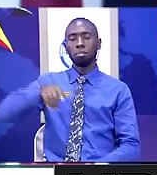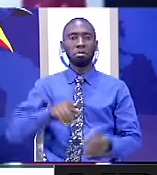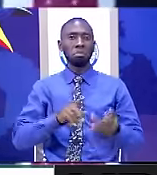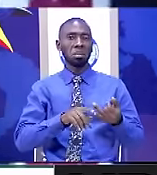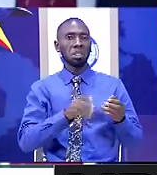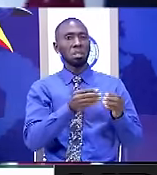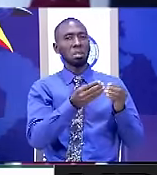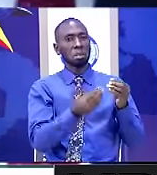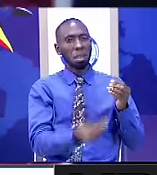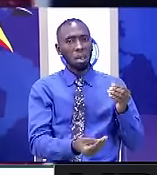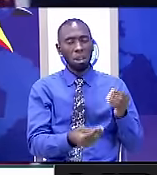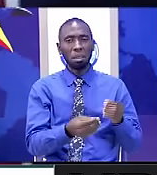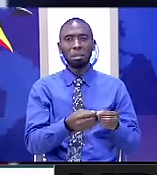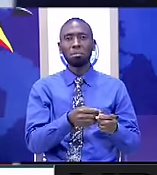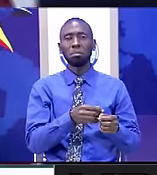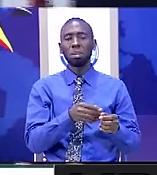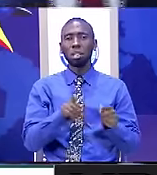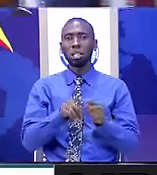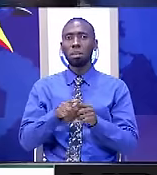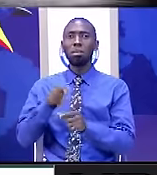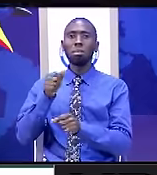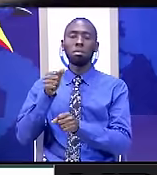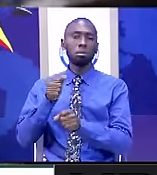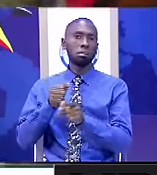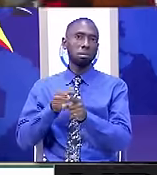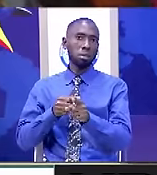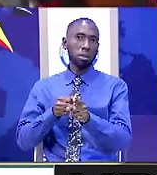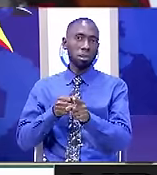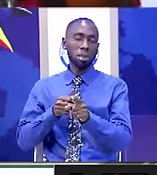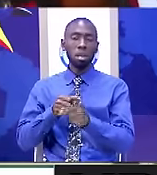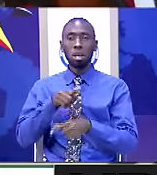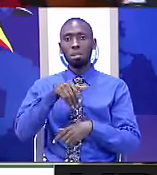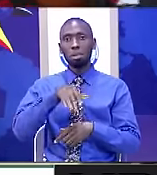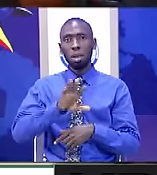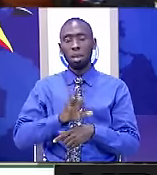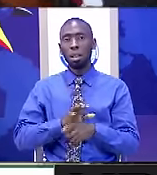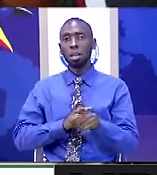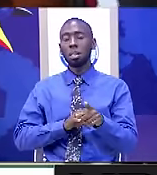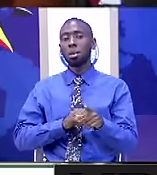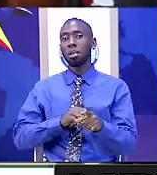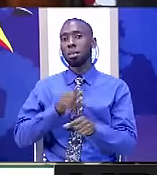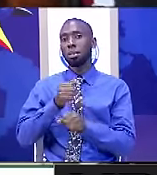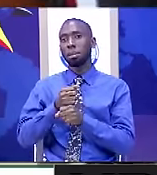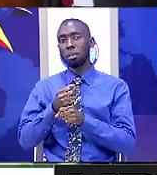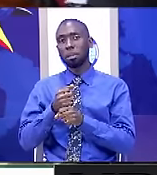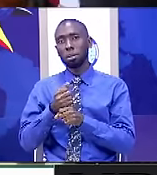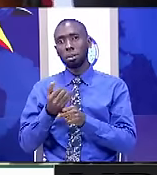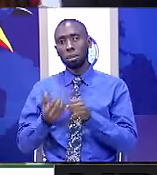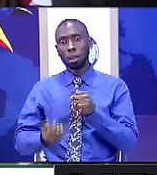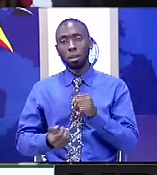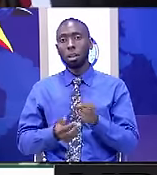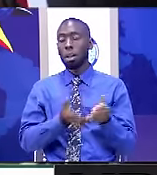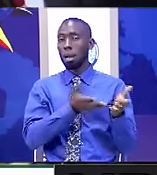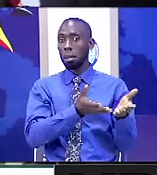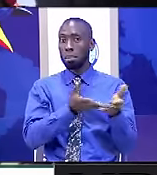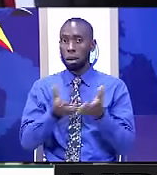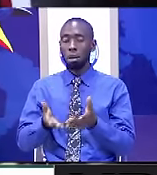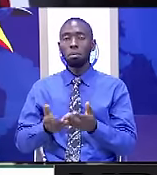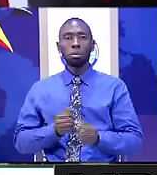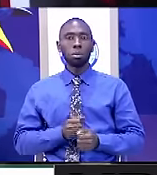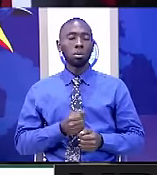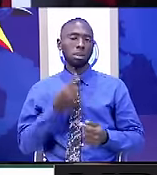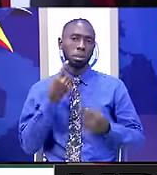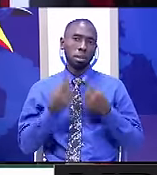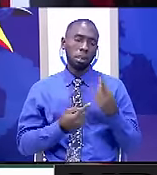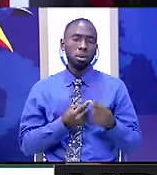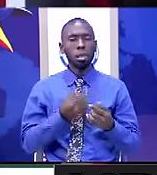mpozi ne muwala we babaddeyo ku parliament nga parliament esiima emirimu gyakoledde eggwanga. Ababaka abasinga bwe